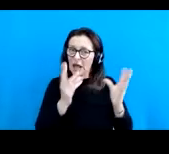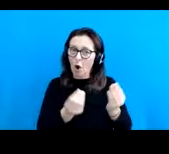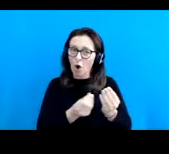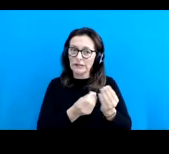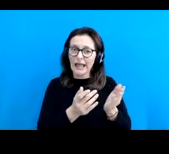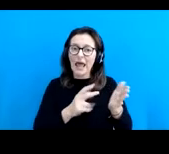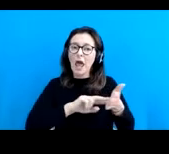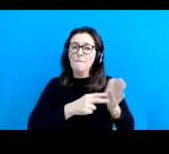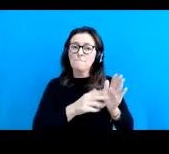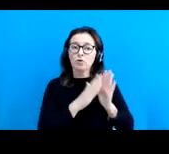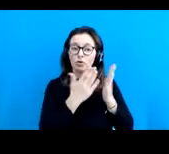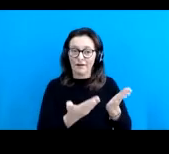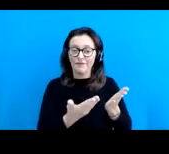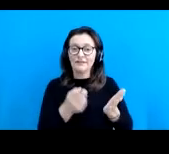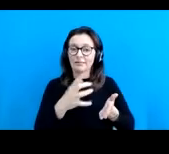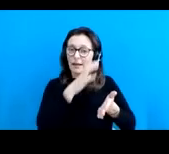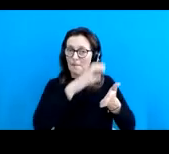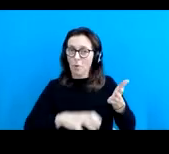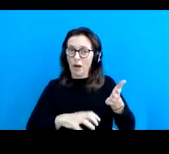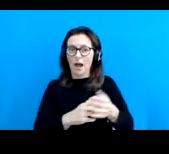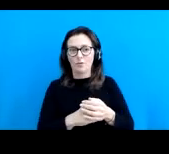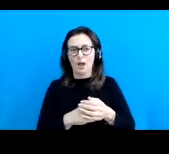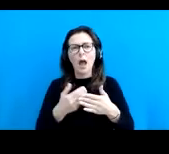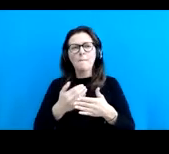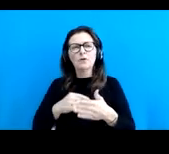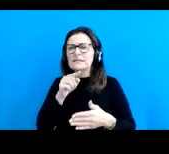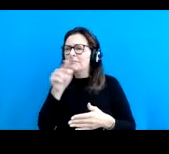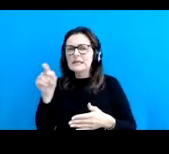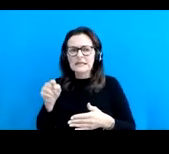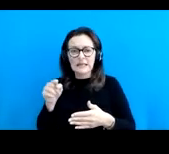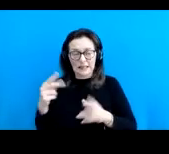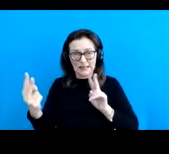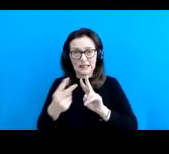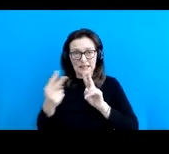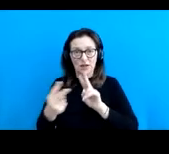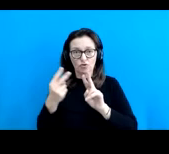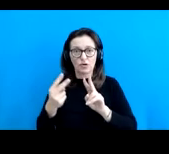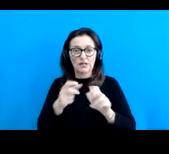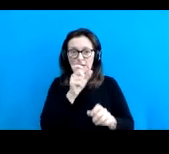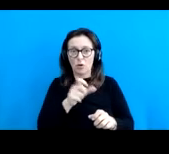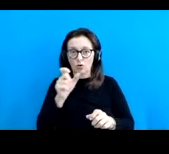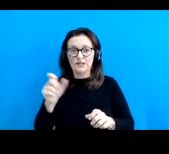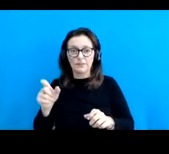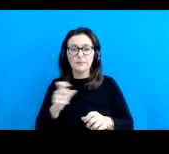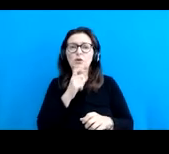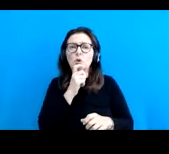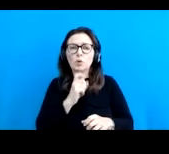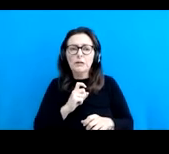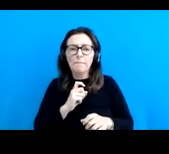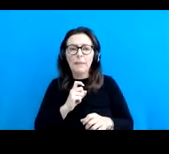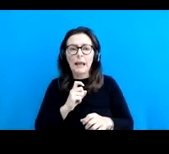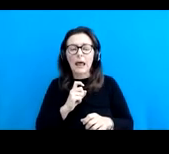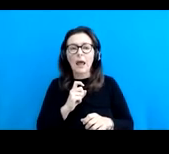poglavja. Predvsem tiste, ki se pri svojem delu srečujete z osebami, ki so utrpele pridobljeno